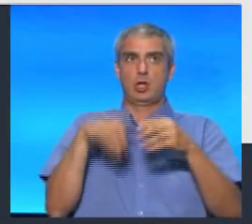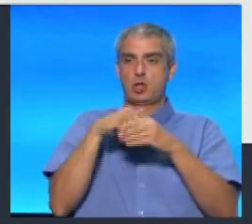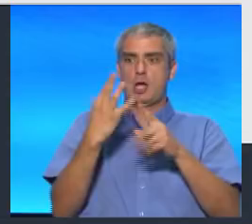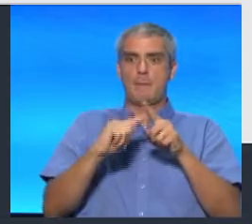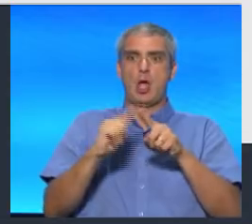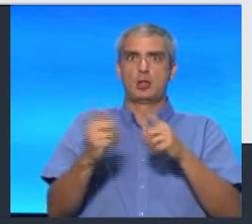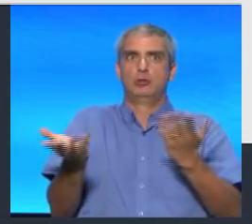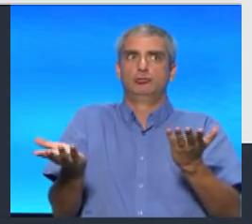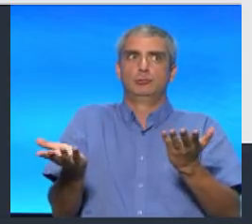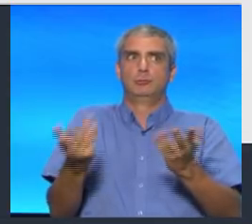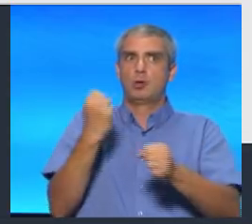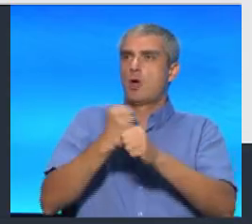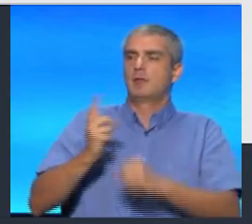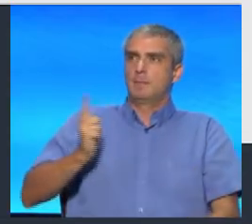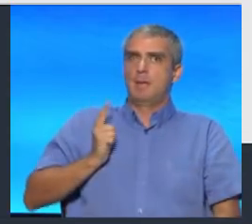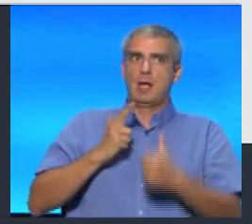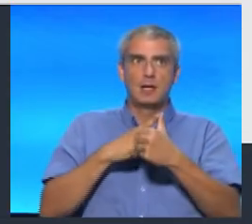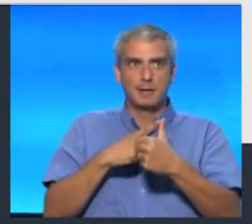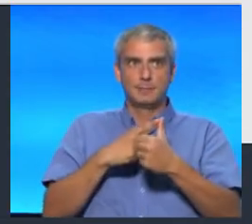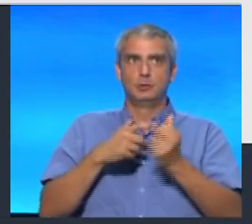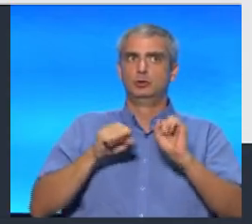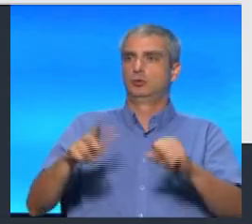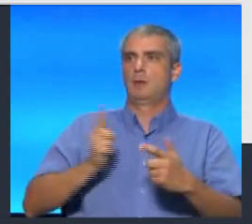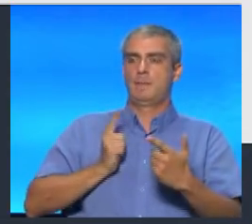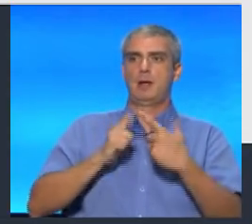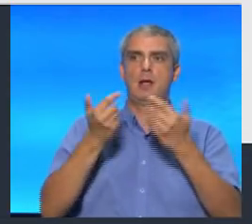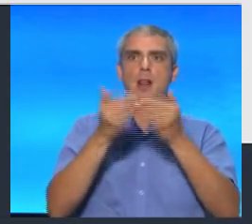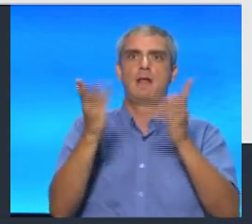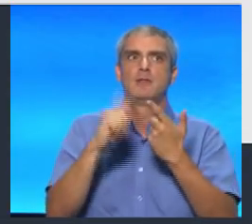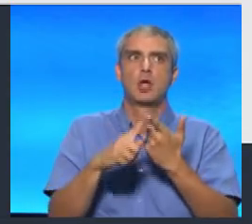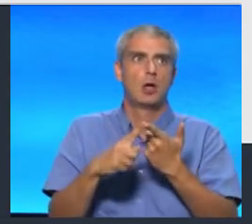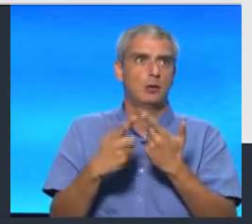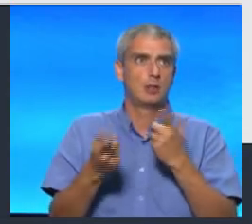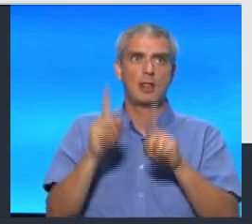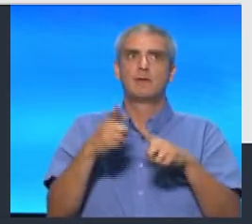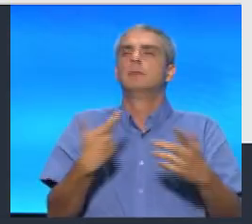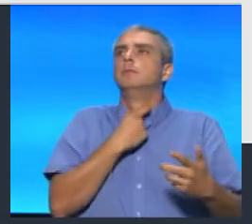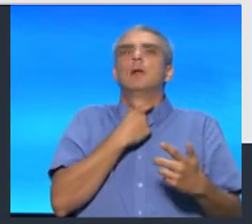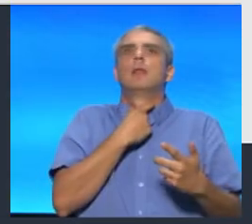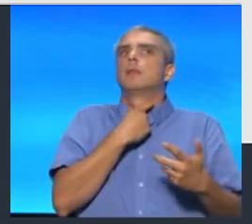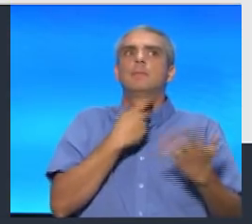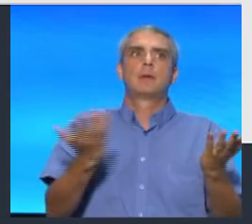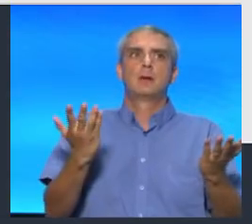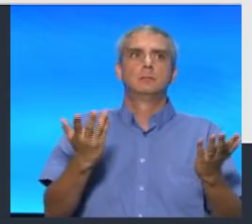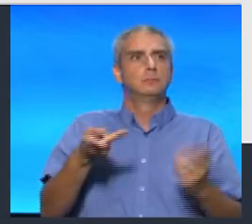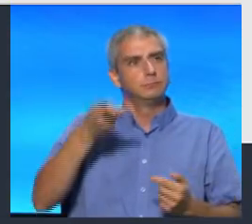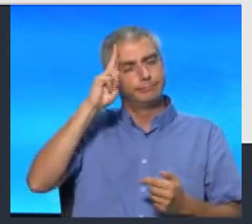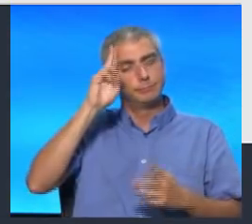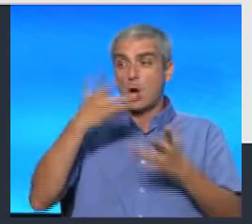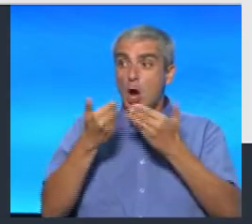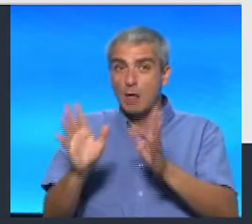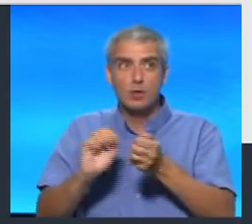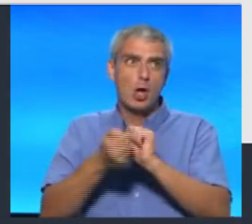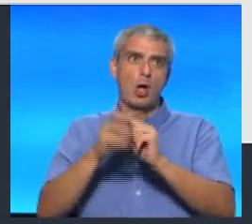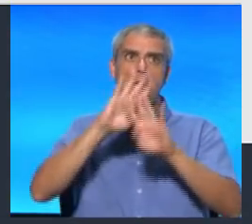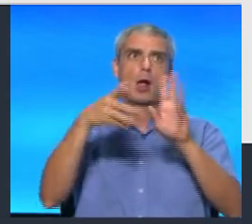חודשים, ועובדים מחכים, והסופר מחכה לפתוח אותו, ולפעמים יש לך ברירה, אתה אומר או לפתוח או לזרוק